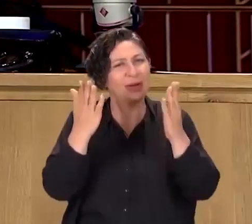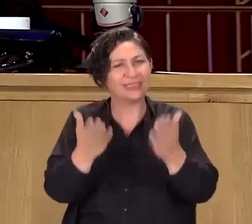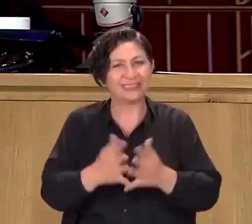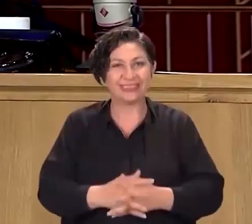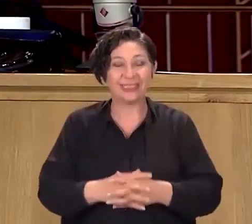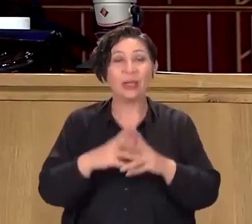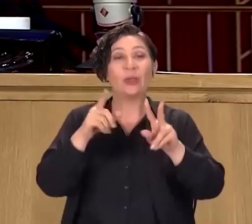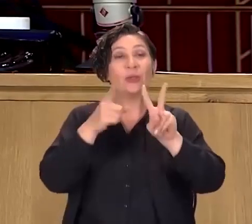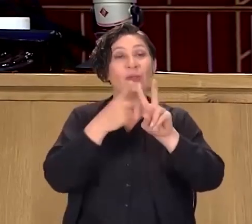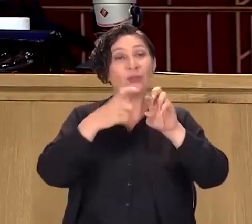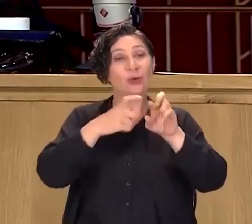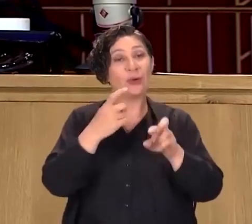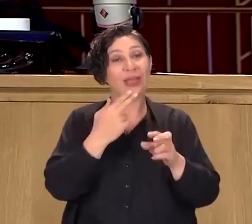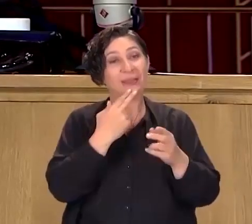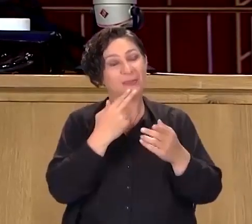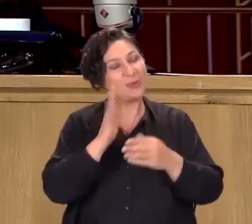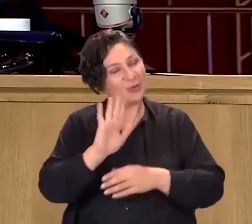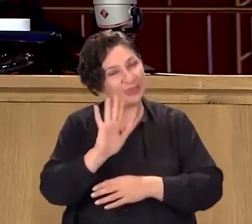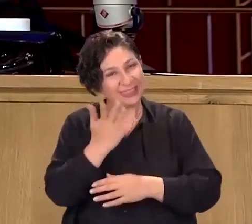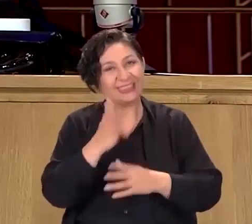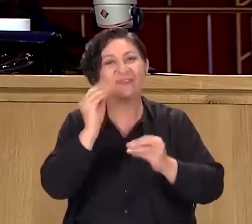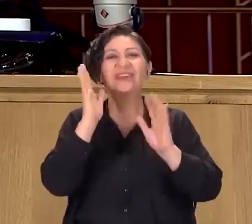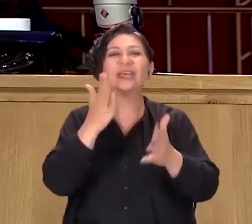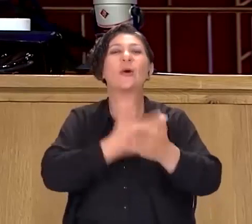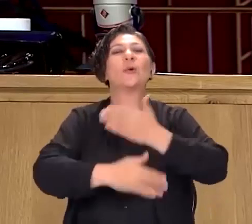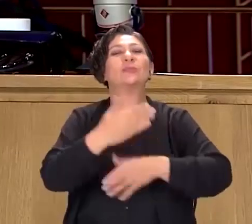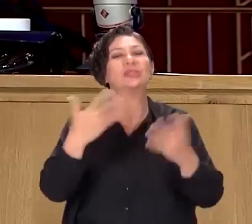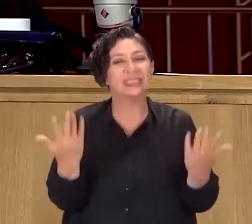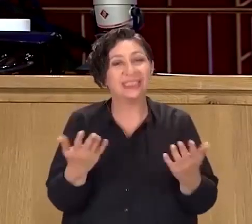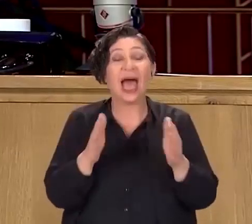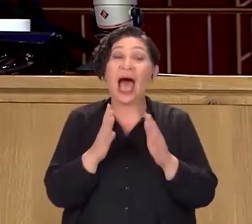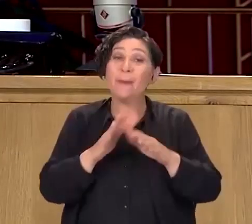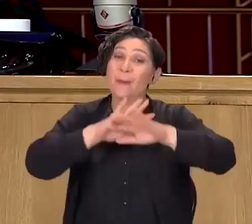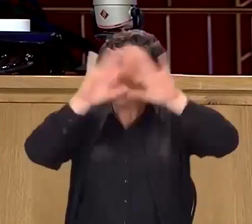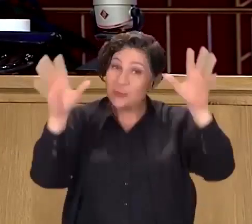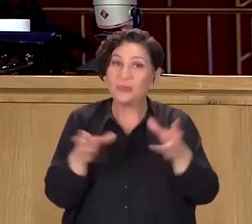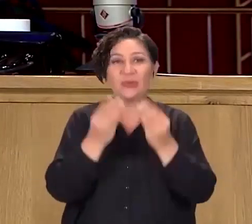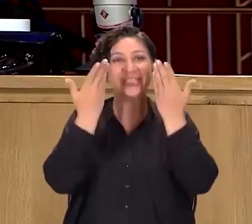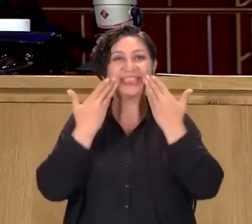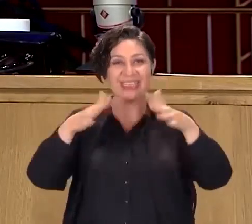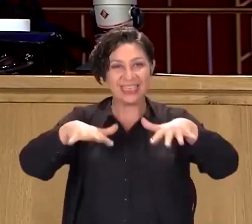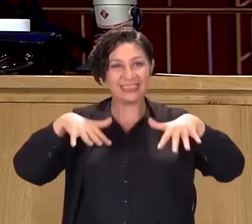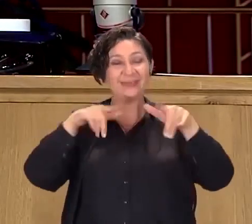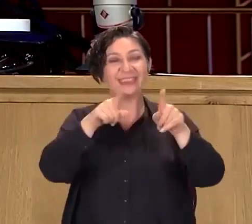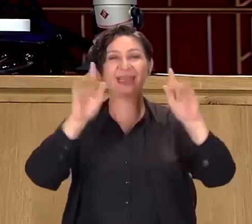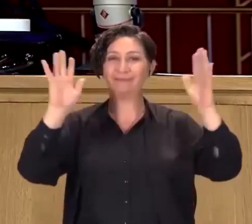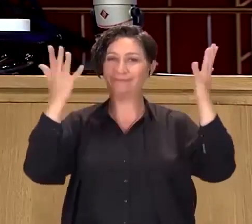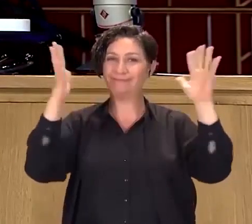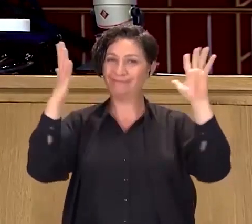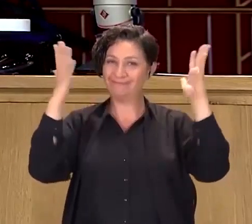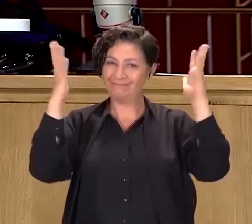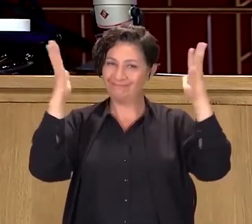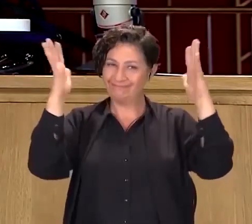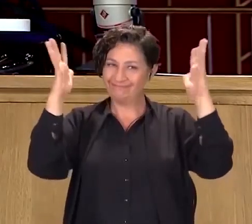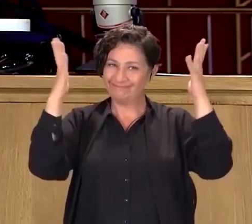Canım benim. Nur Yerlitaş'ı uğurlayacağız. Onu daha fazla yormayacağız ama bütün seyircilerimiz seni